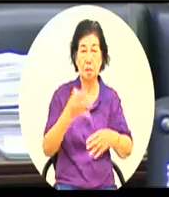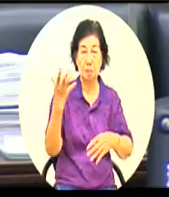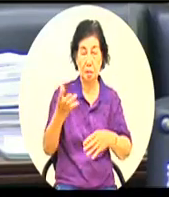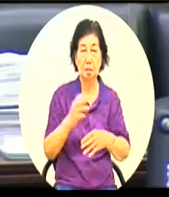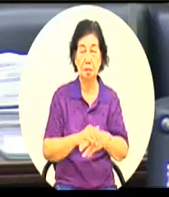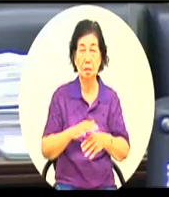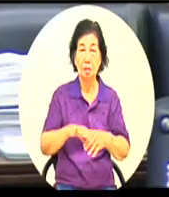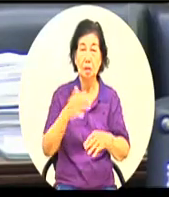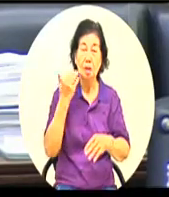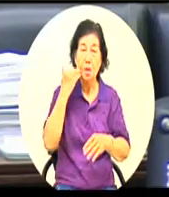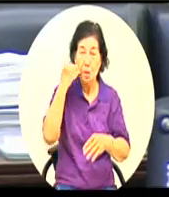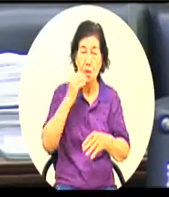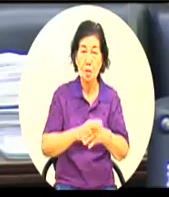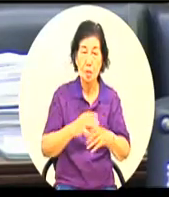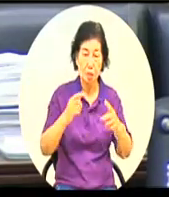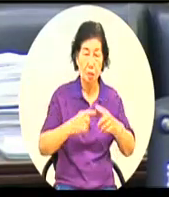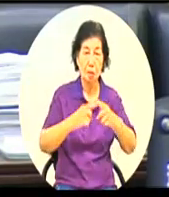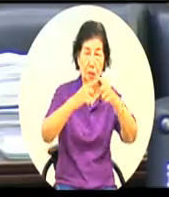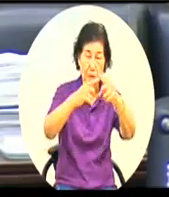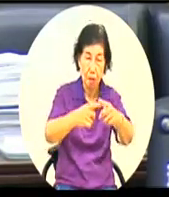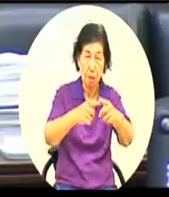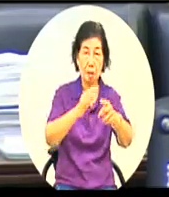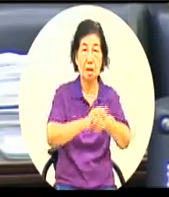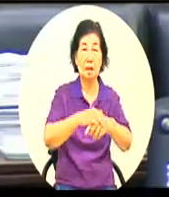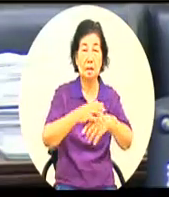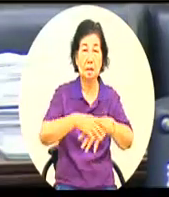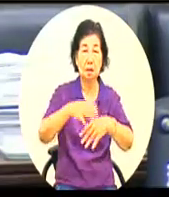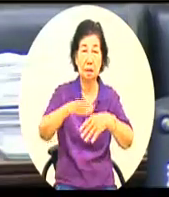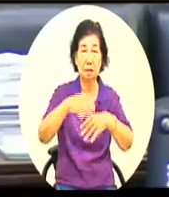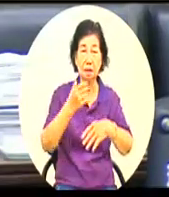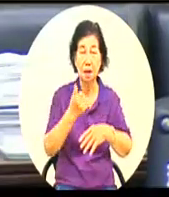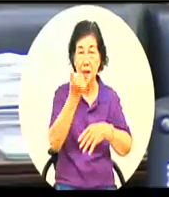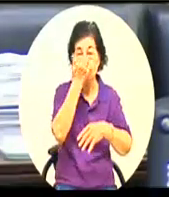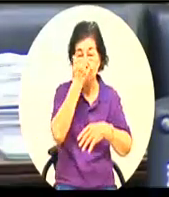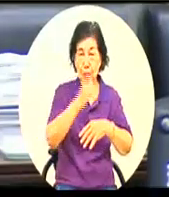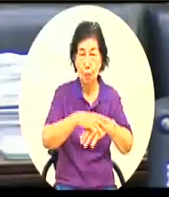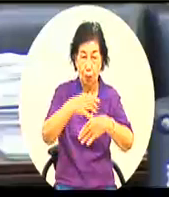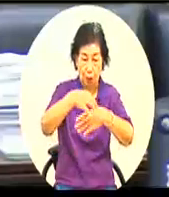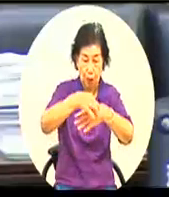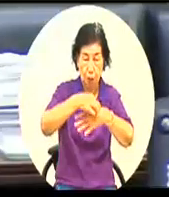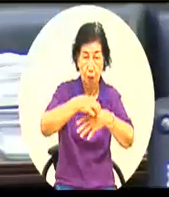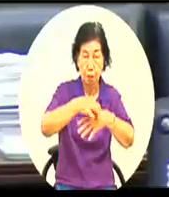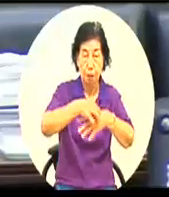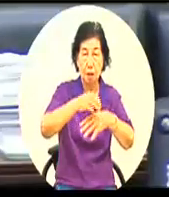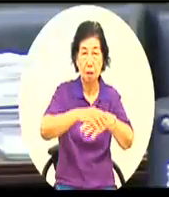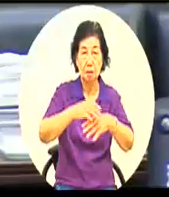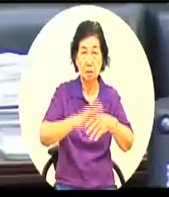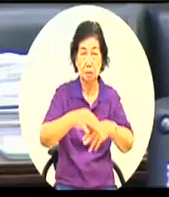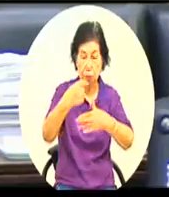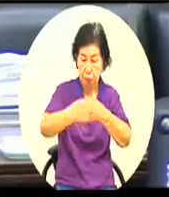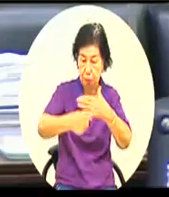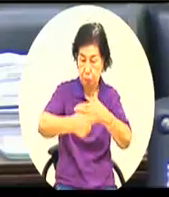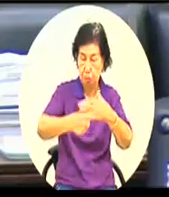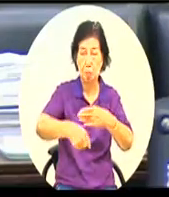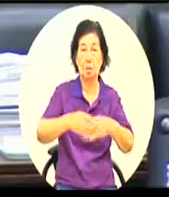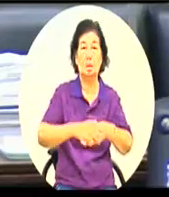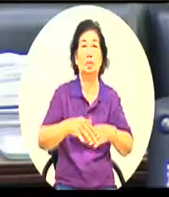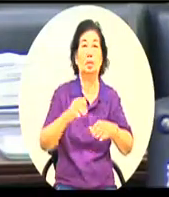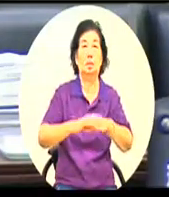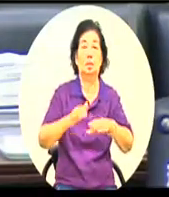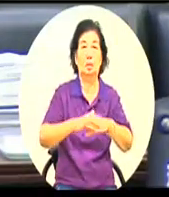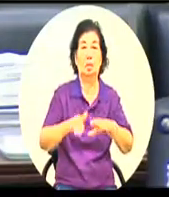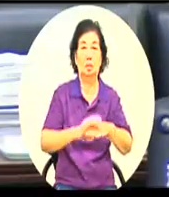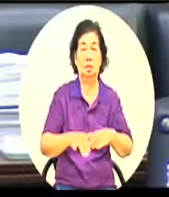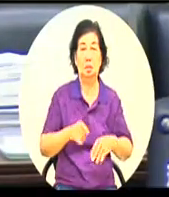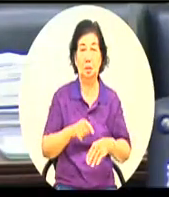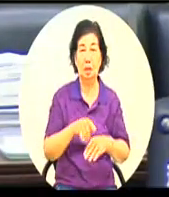接接触在上头，我们可以看到这三层肉的皮啊，是比我们人的皮肤还要厚非常多，都可能会化成这样子的话。那如果